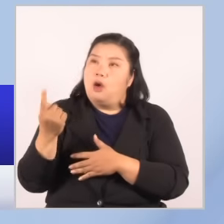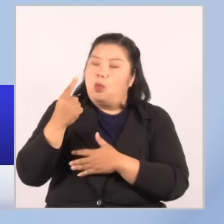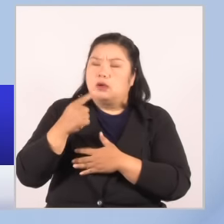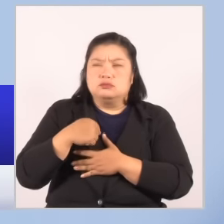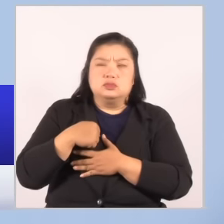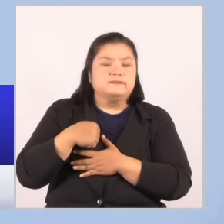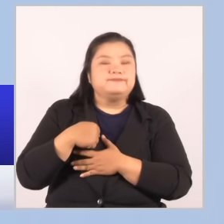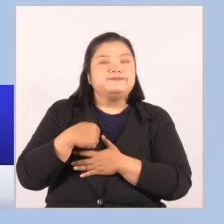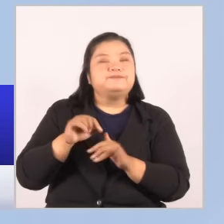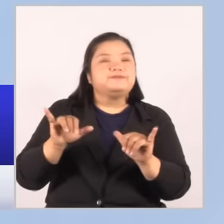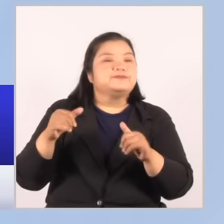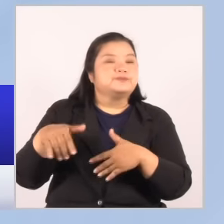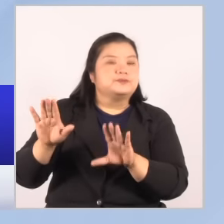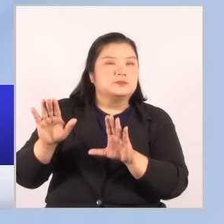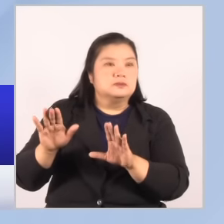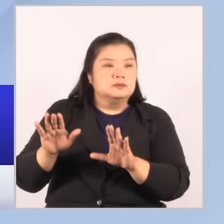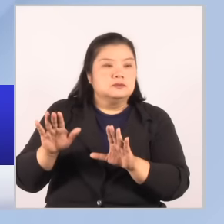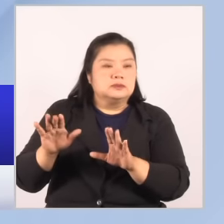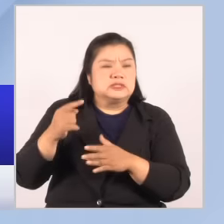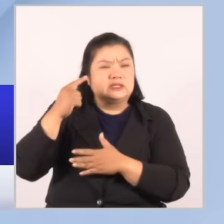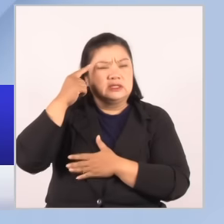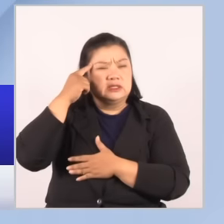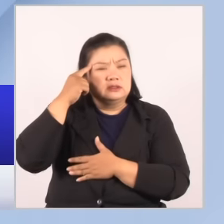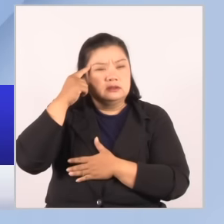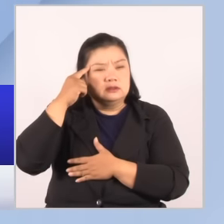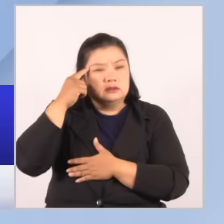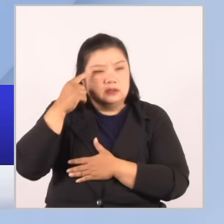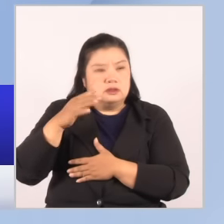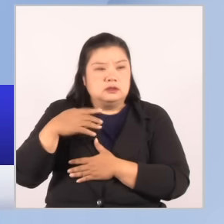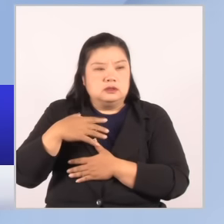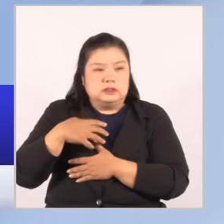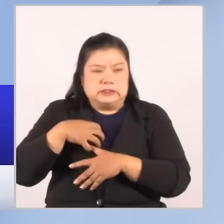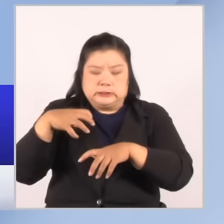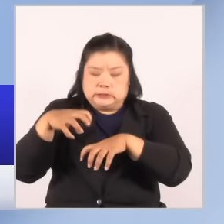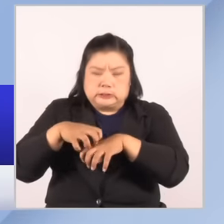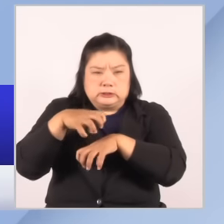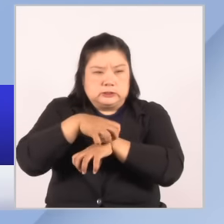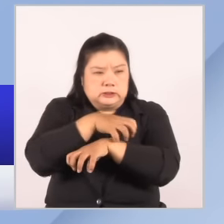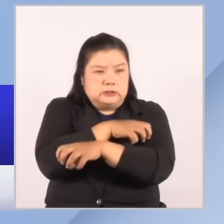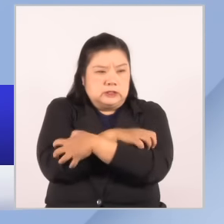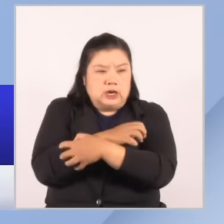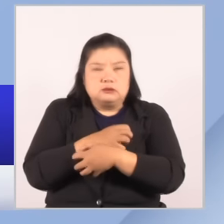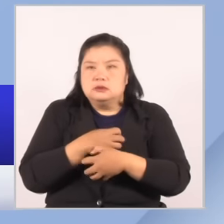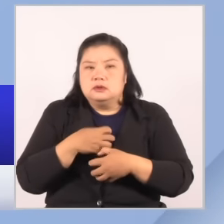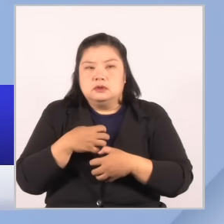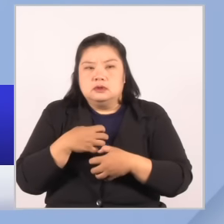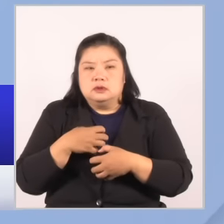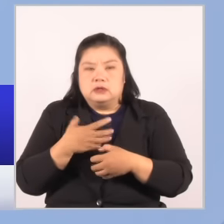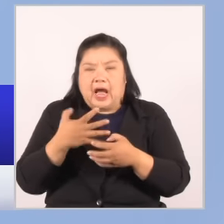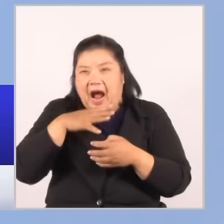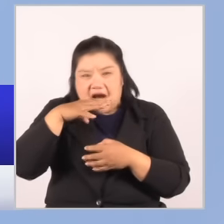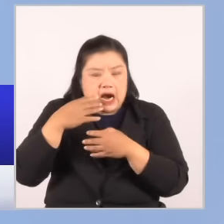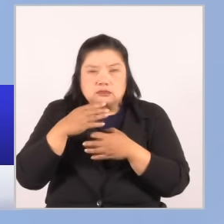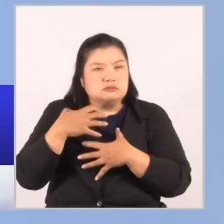างเงี้ยก็เหมือนแบบไว้ใจมากเกินไปกัดค่ะกัดขากัดตรงต้นขากัดนิ้วหรืออะไรอย่